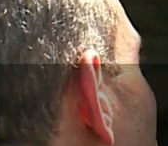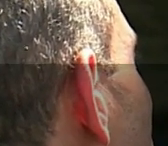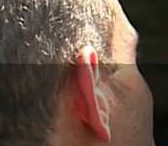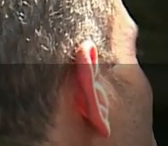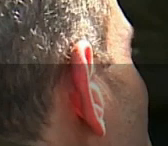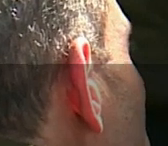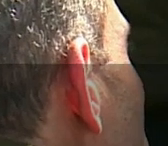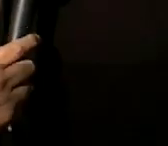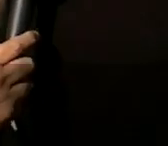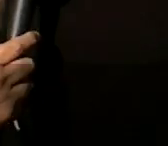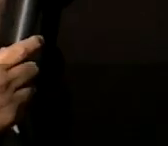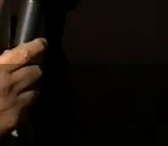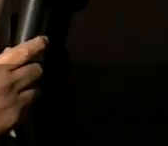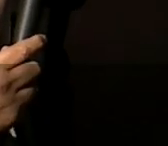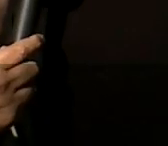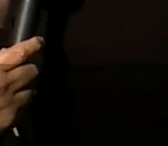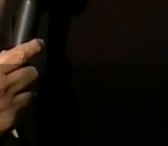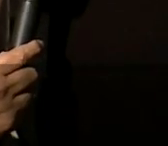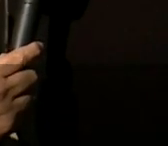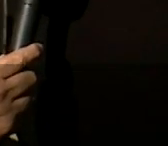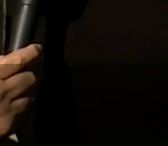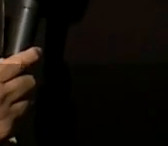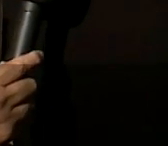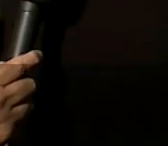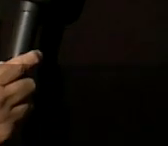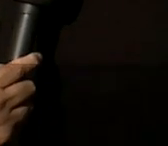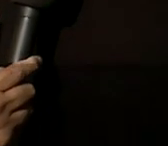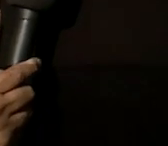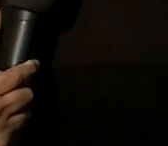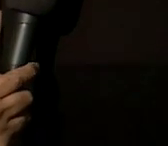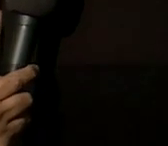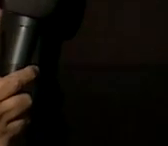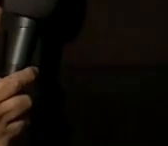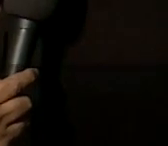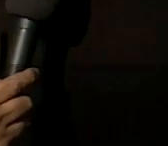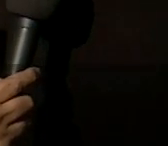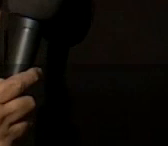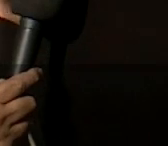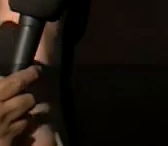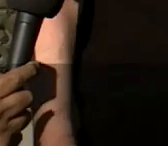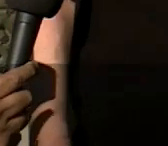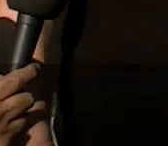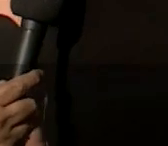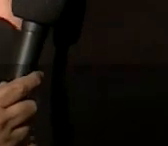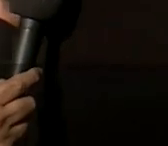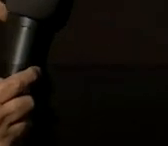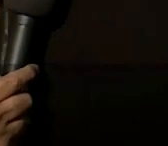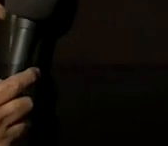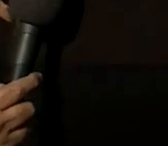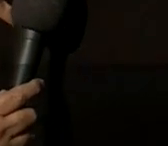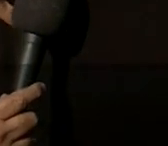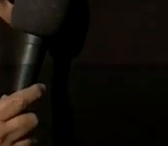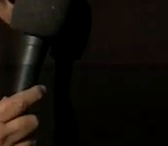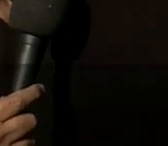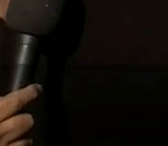שהוא שוגע בהם שגיאה גדולה. שאלת עצמך, אתה מסתכל אחורה 10-13 שנים, נניח שבבחירות האלו